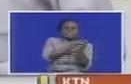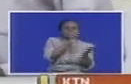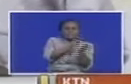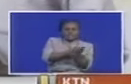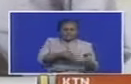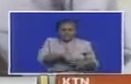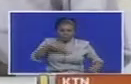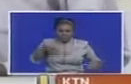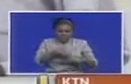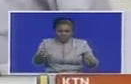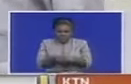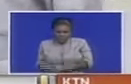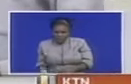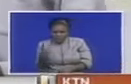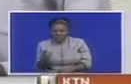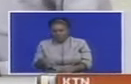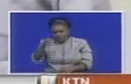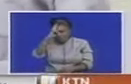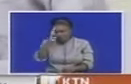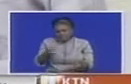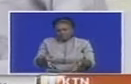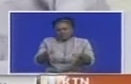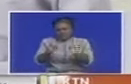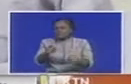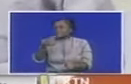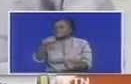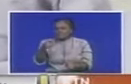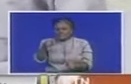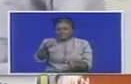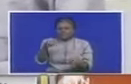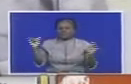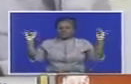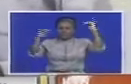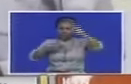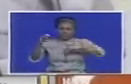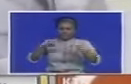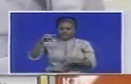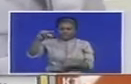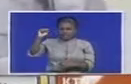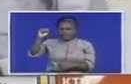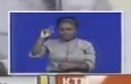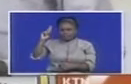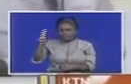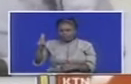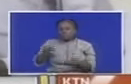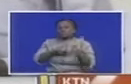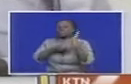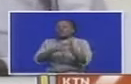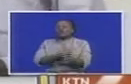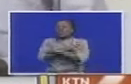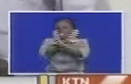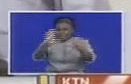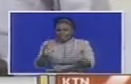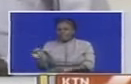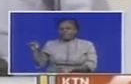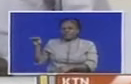za maangamizi makuu, maafisa wa usalama wakilitaja kama kambi ya jeshi, na inaonyesha kwamba kila